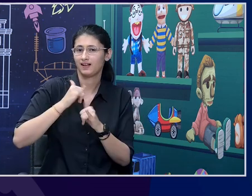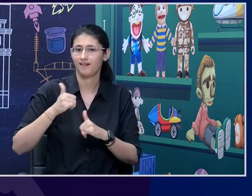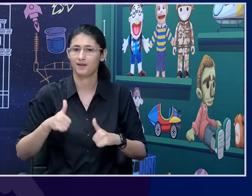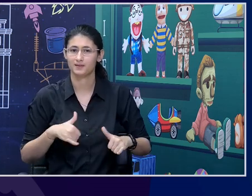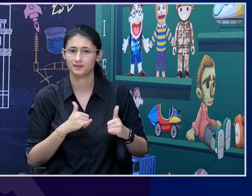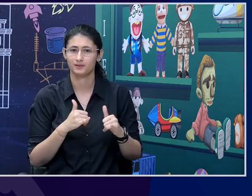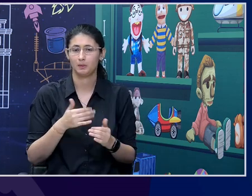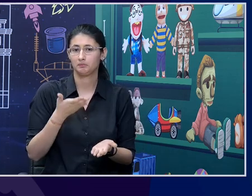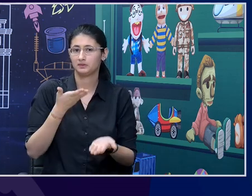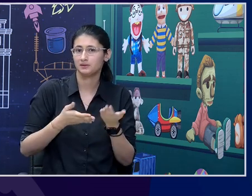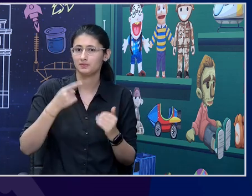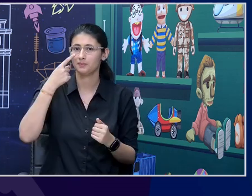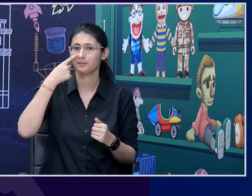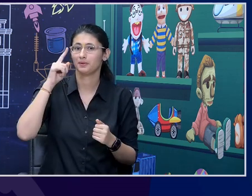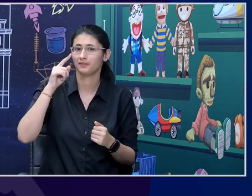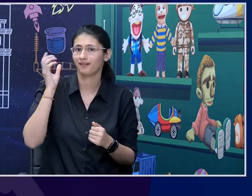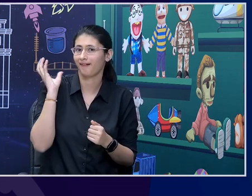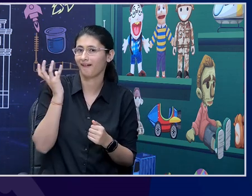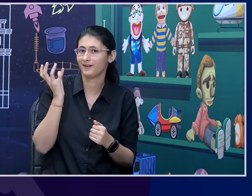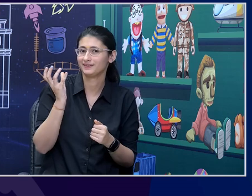मम्मी ने छुपा भी दी हो